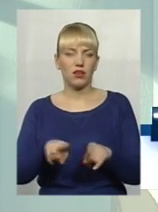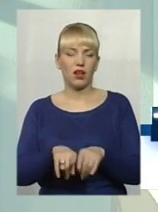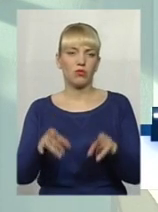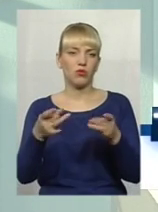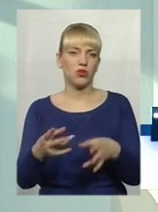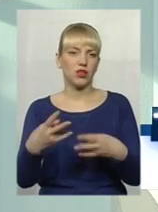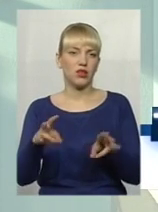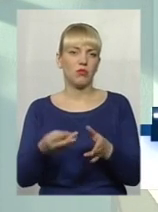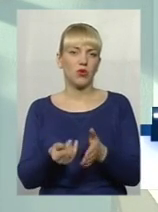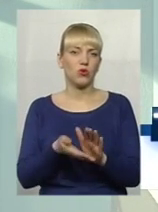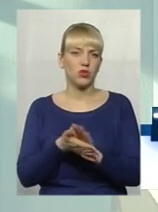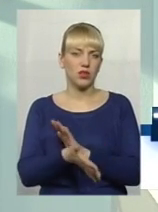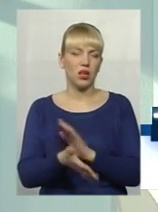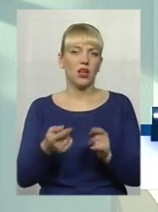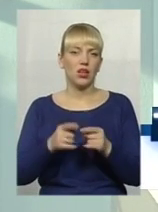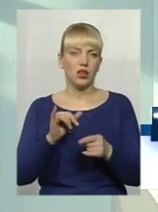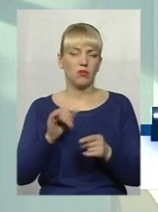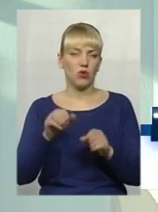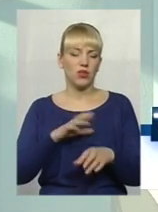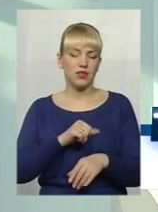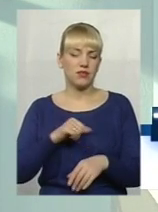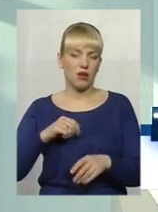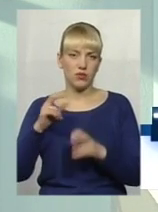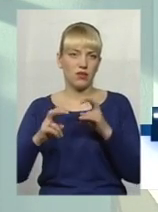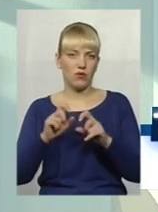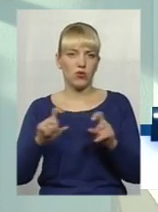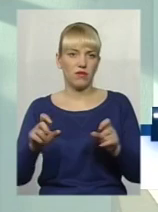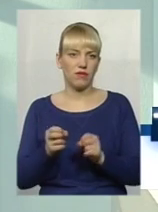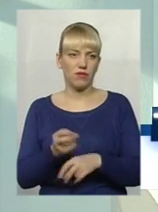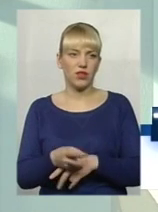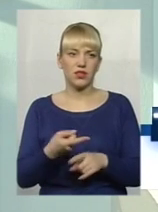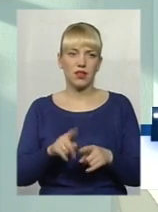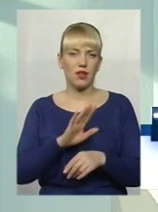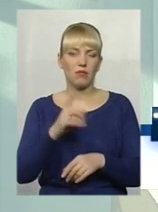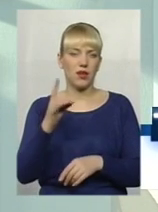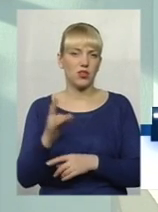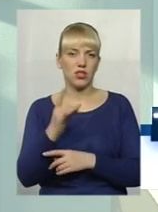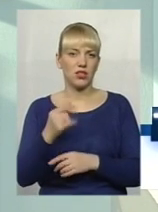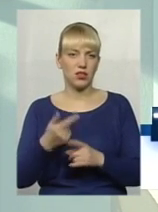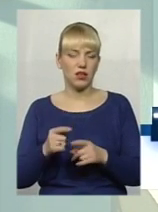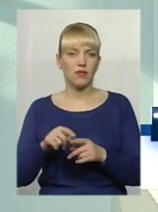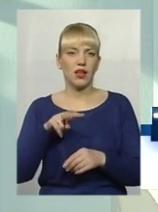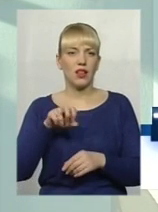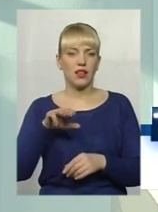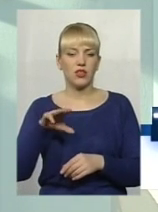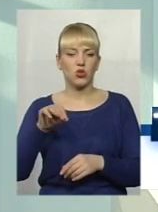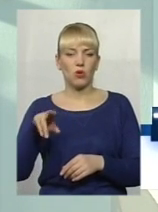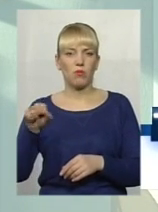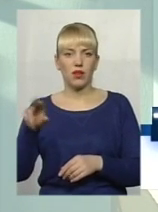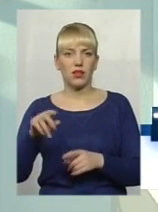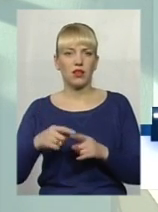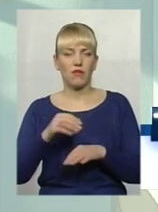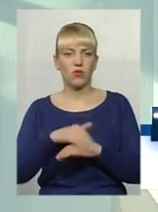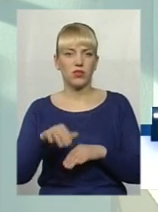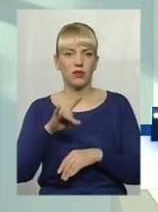треба затрачати кошти, могли це викинути. І тому ми, до речі, це не перший випадок в цьому році, в листопаді ми 1700 ламп на вулиці